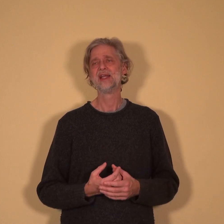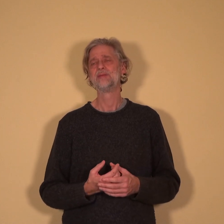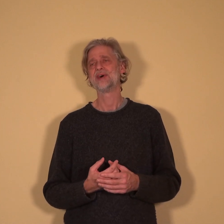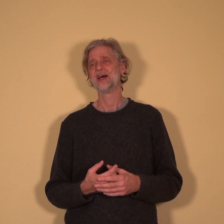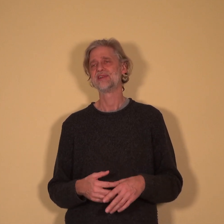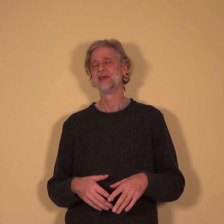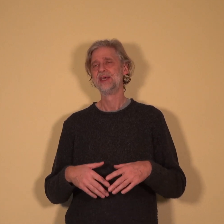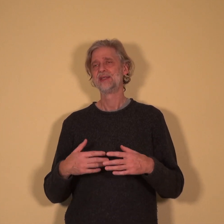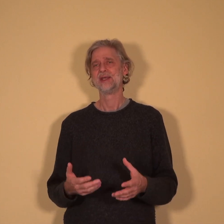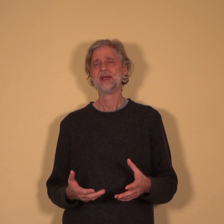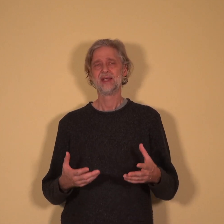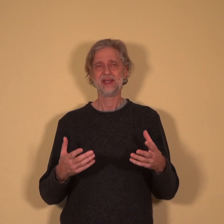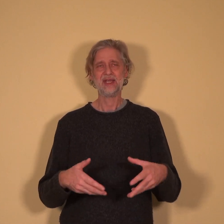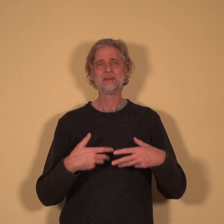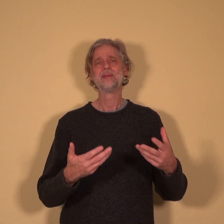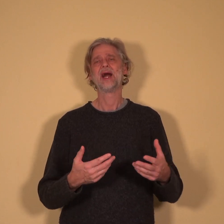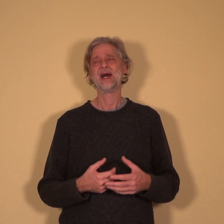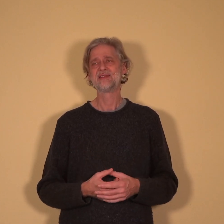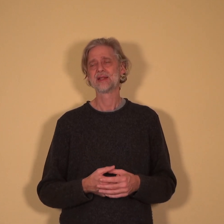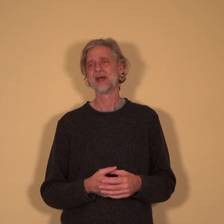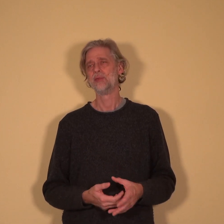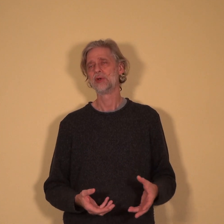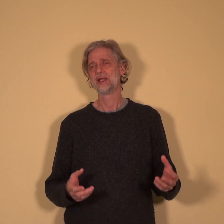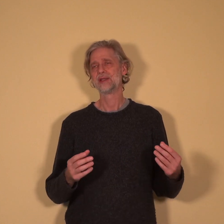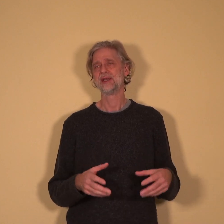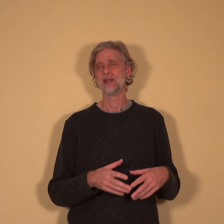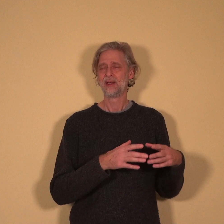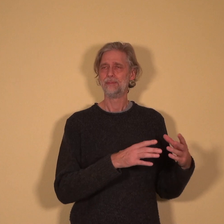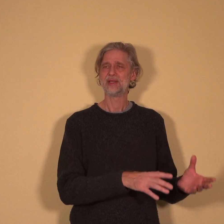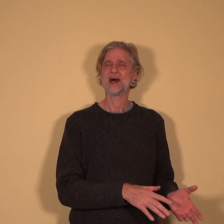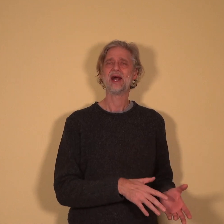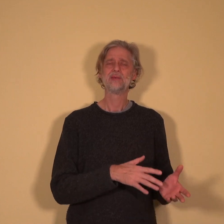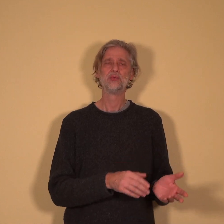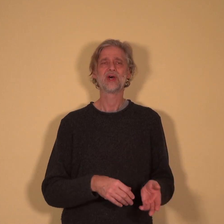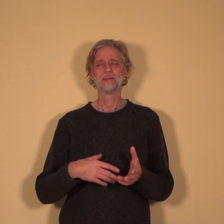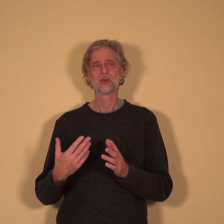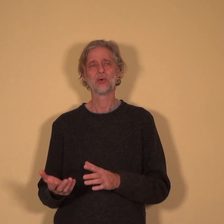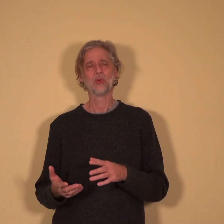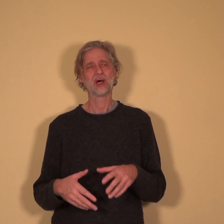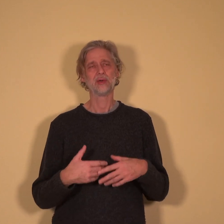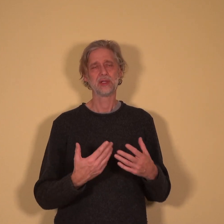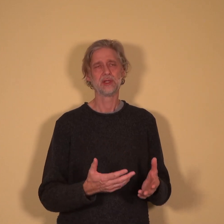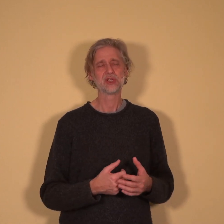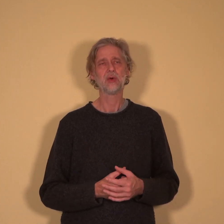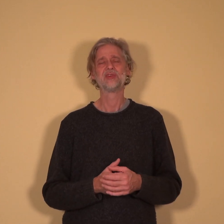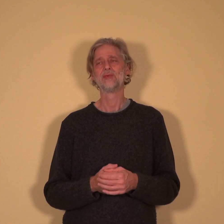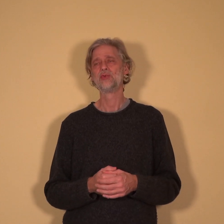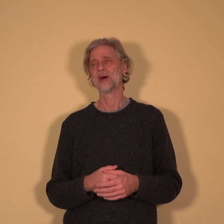vegane Lebensweise, die jedem Einzelnen ermöglicht, den Methanfußabdruck oder auch